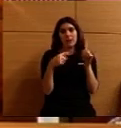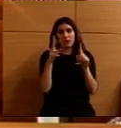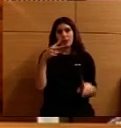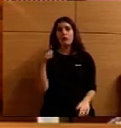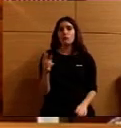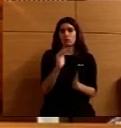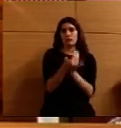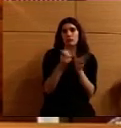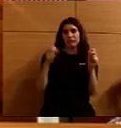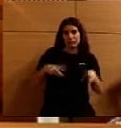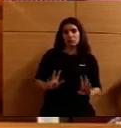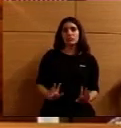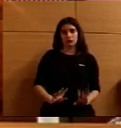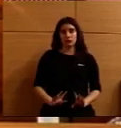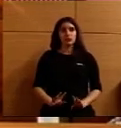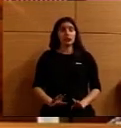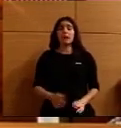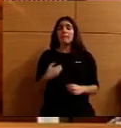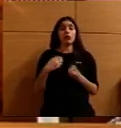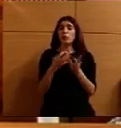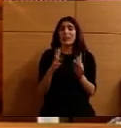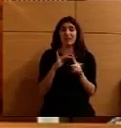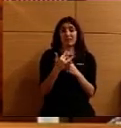la Diputació per aquest concepte.